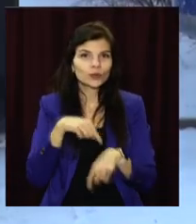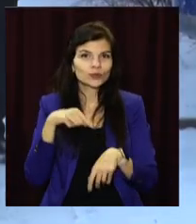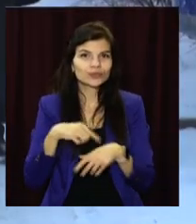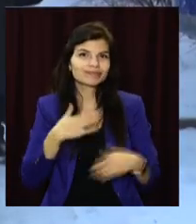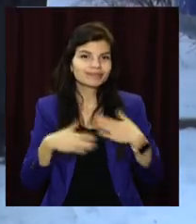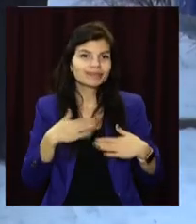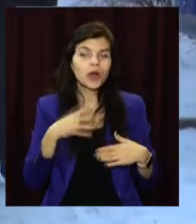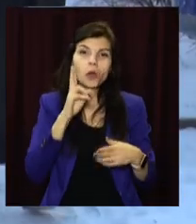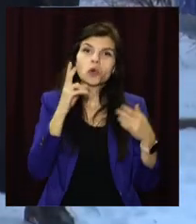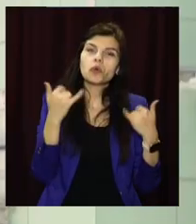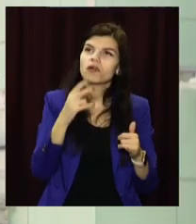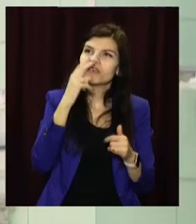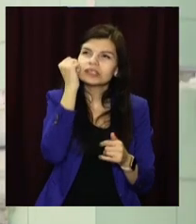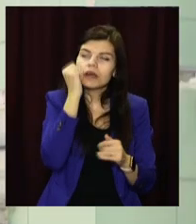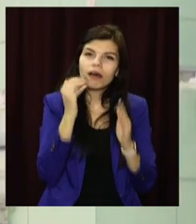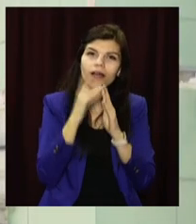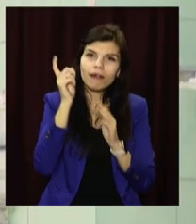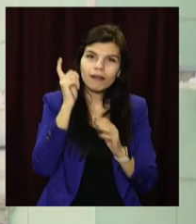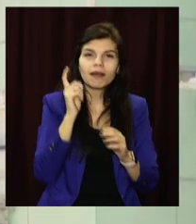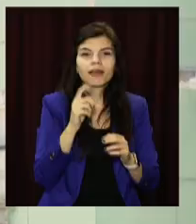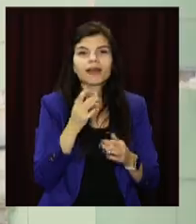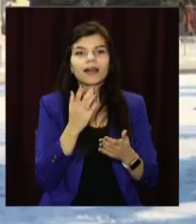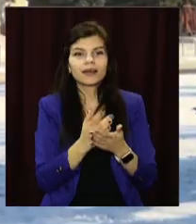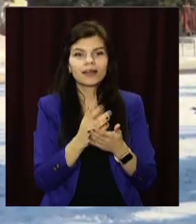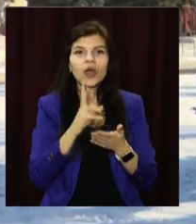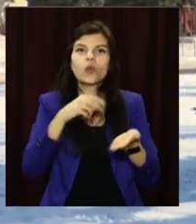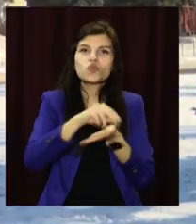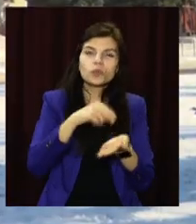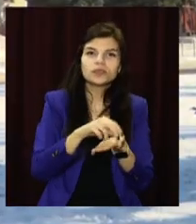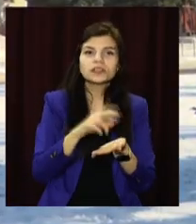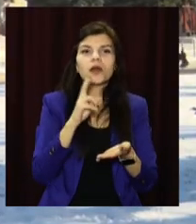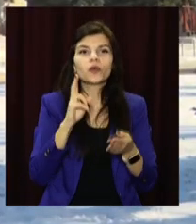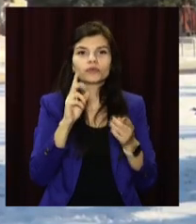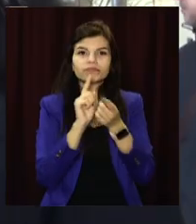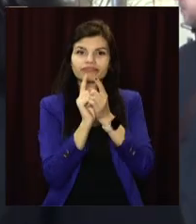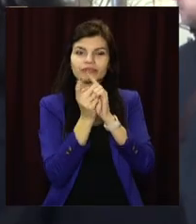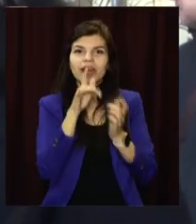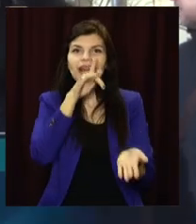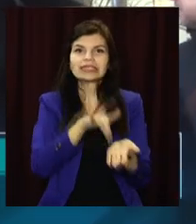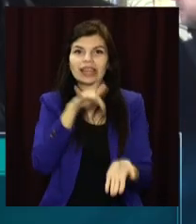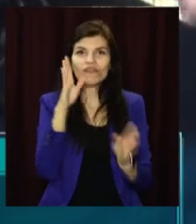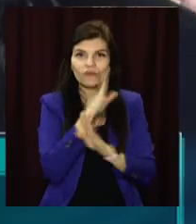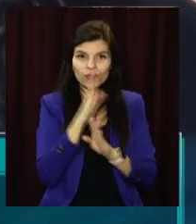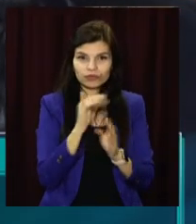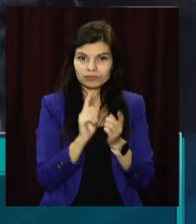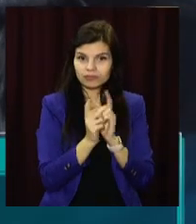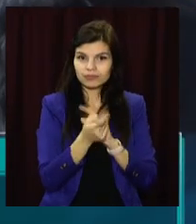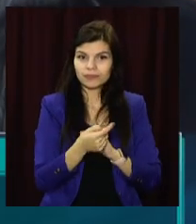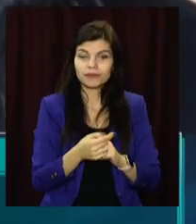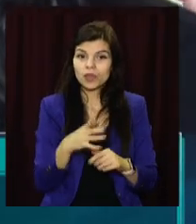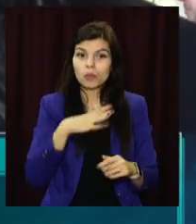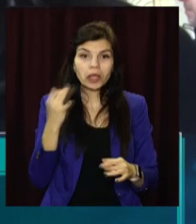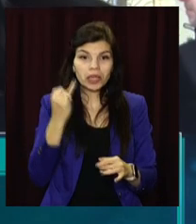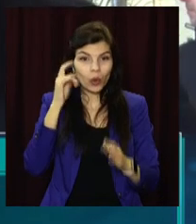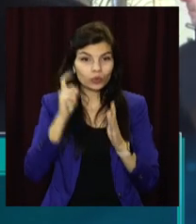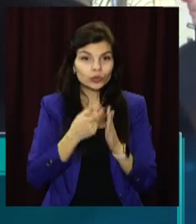дивують старовинні будинки, маєтки знаних міських купців, інших – перевтілення центральної вулиці. Було цікаво узнати про те, що ще